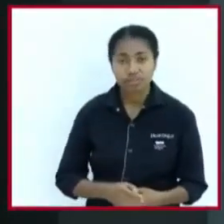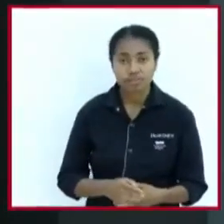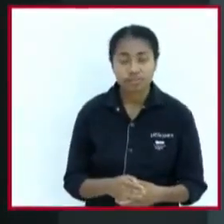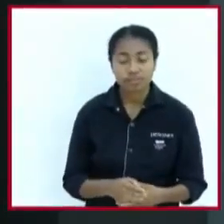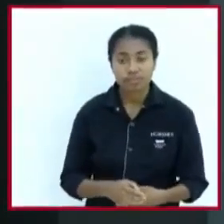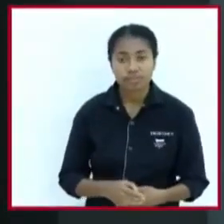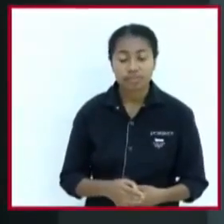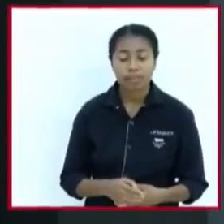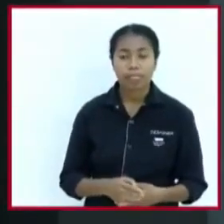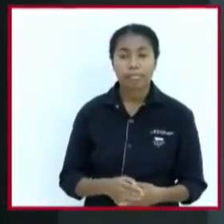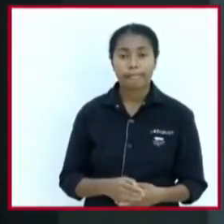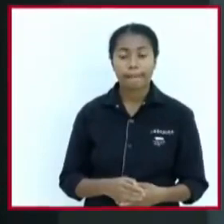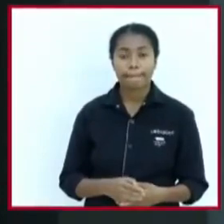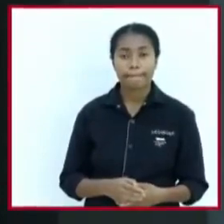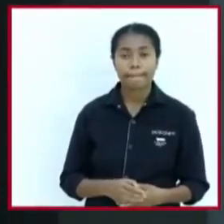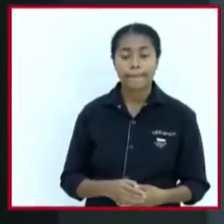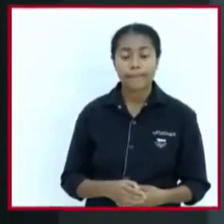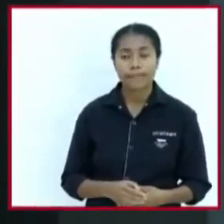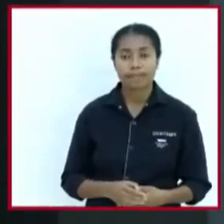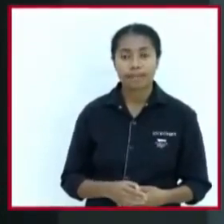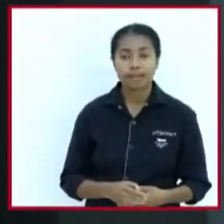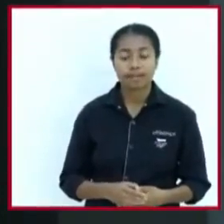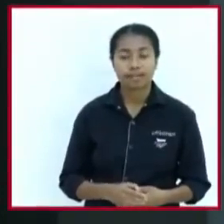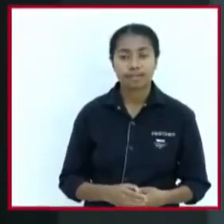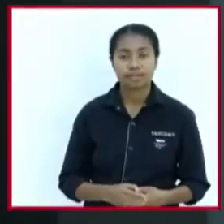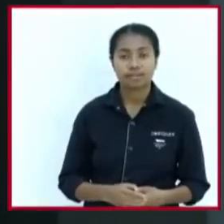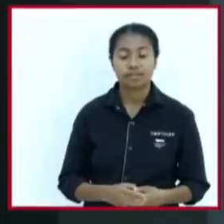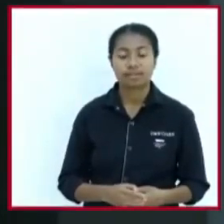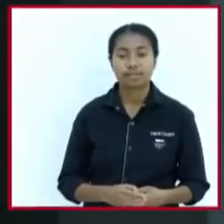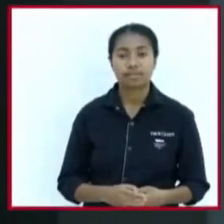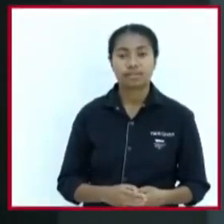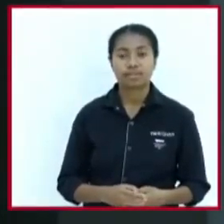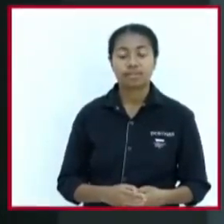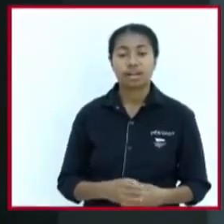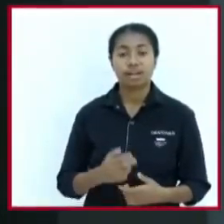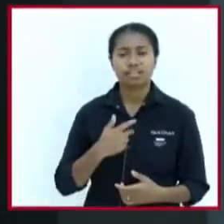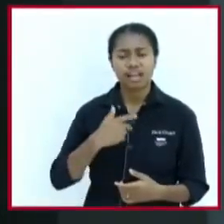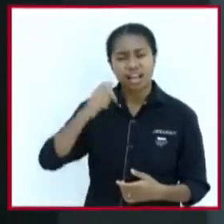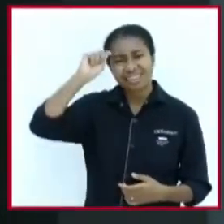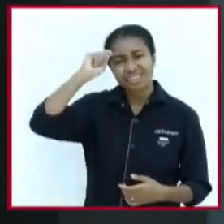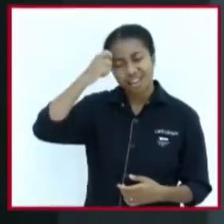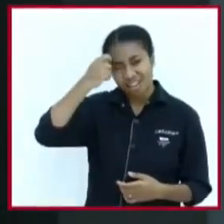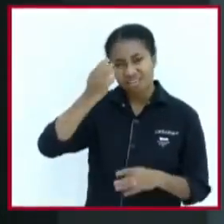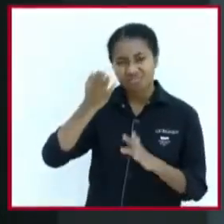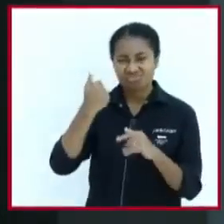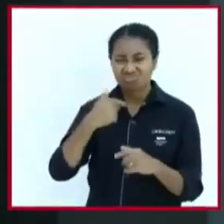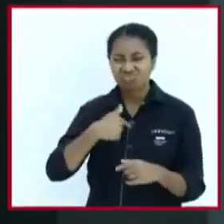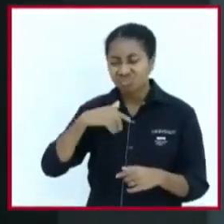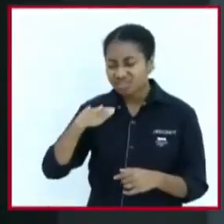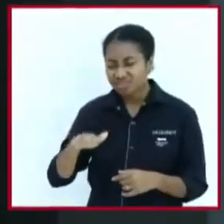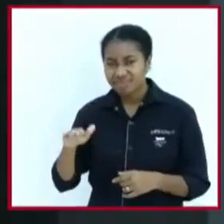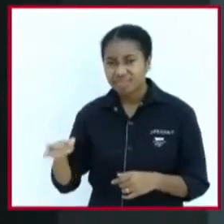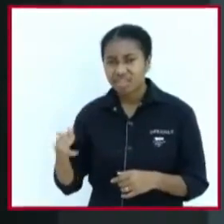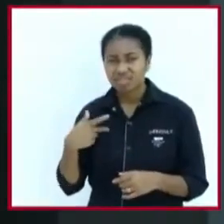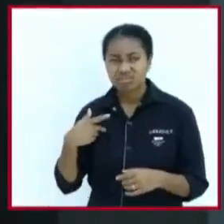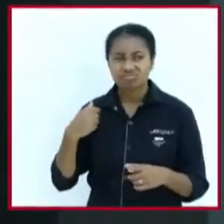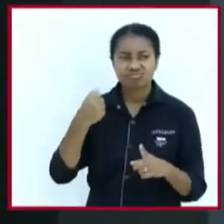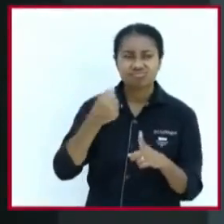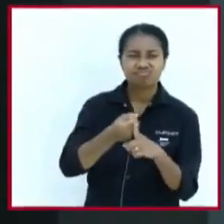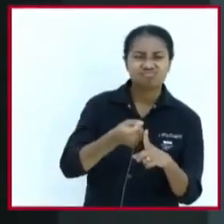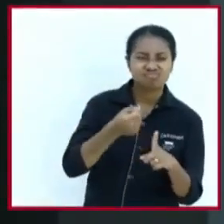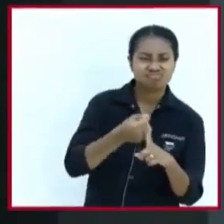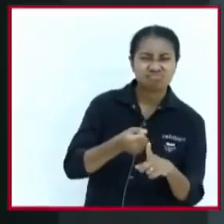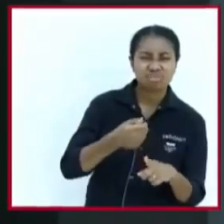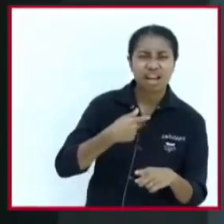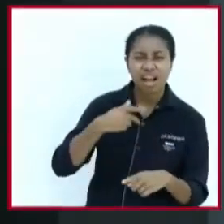Indonesia I Max saya ingat bahwa waktu saya kecil saya sering tipu adik saya